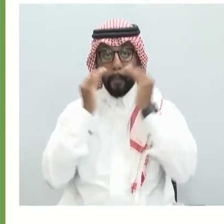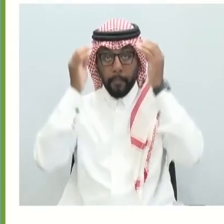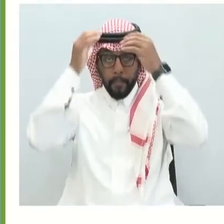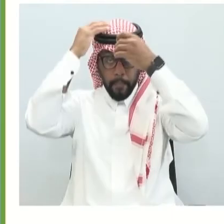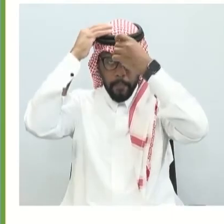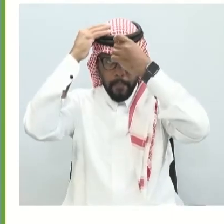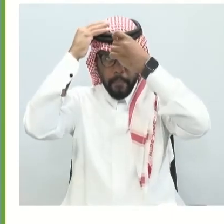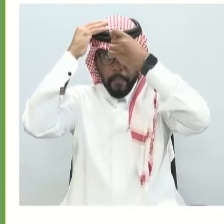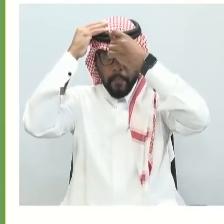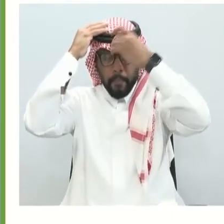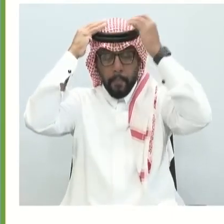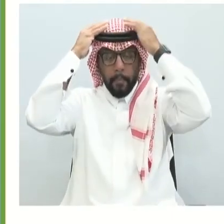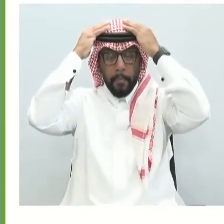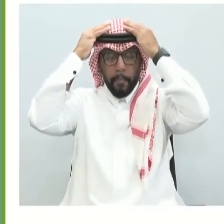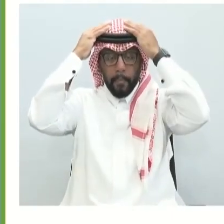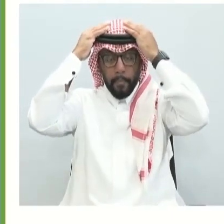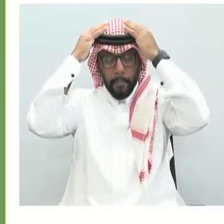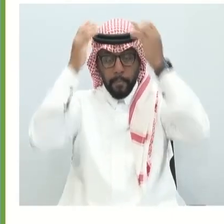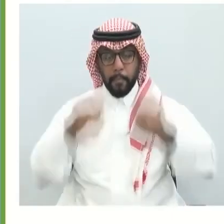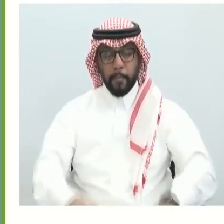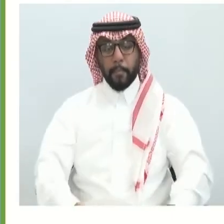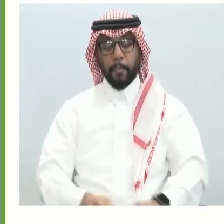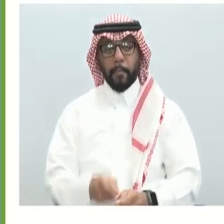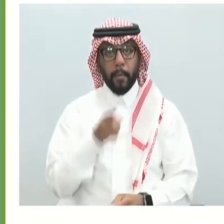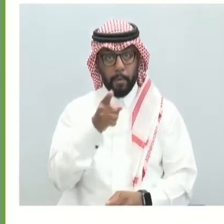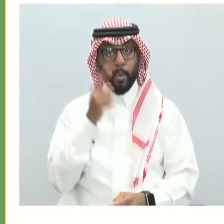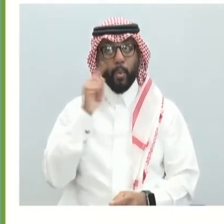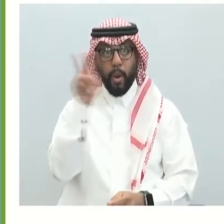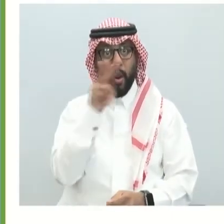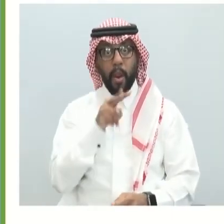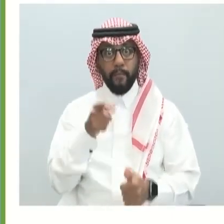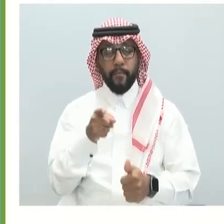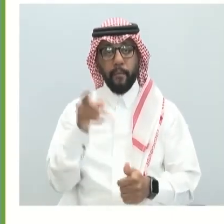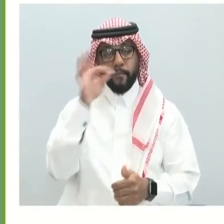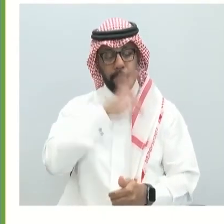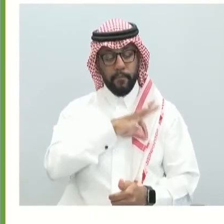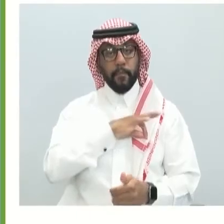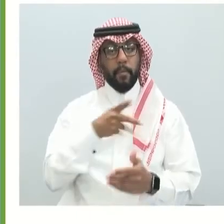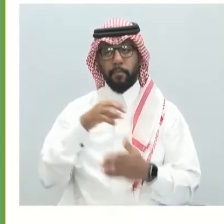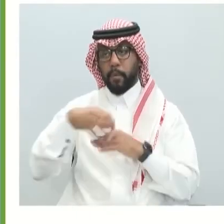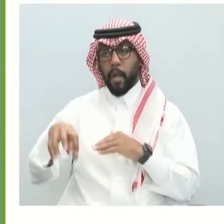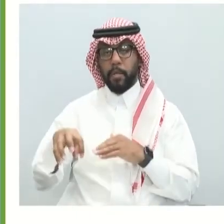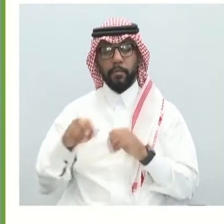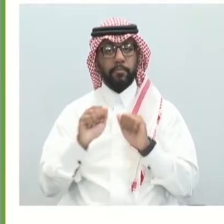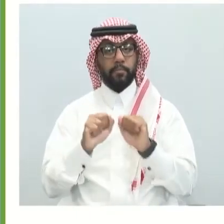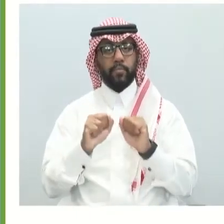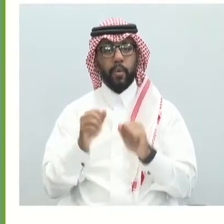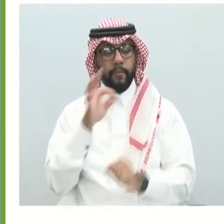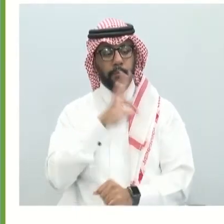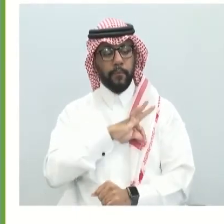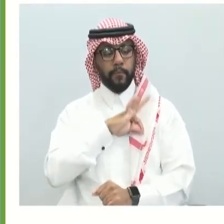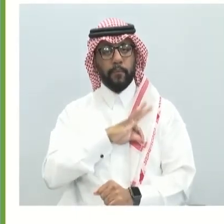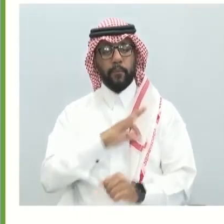كما وردت في النص يلاحظ بان هذه الفكره تتحدث عن فوائد